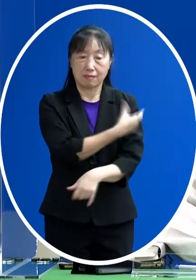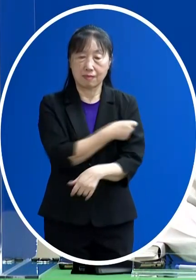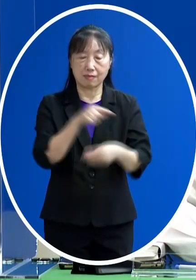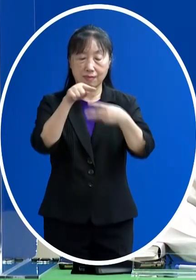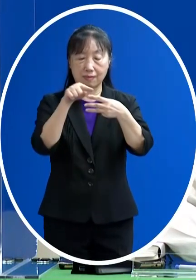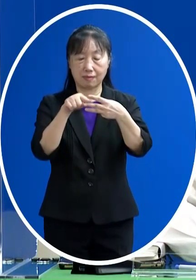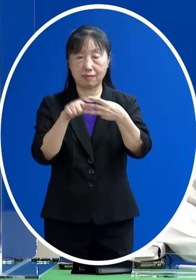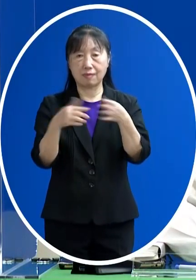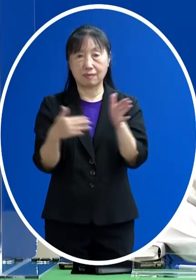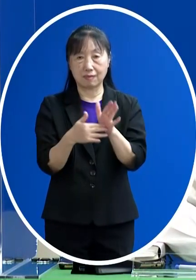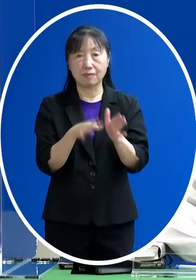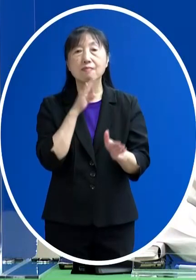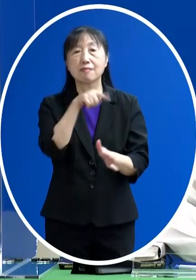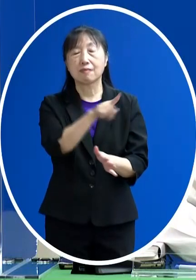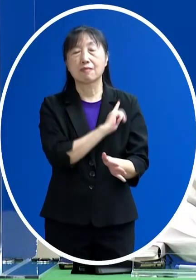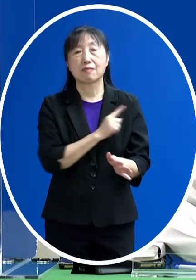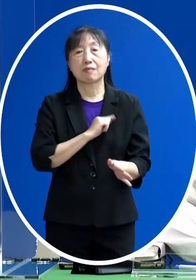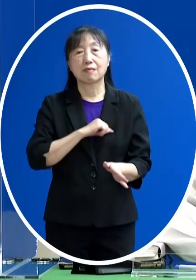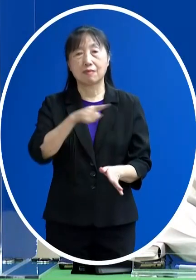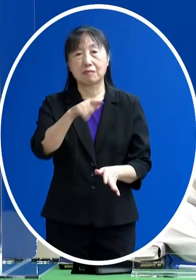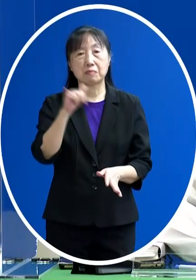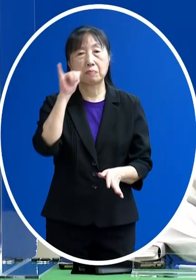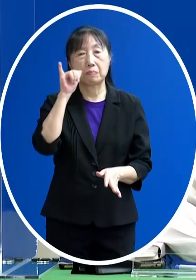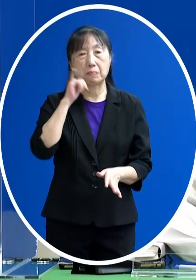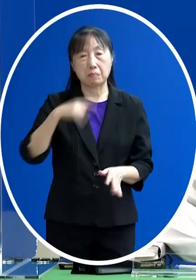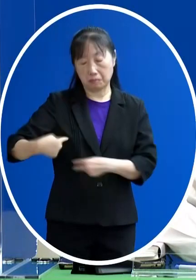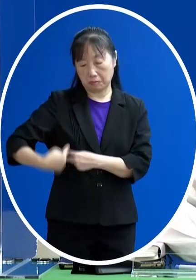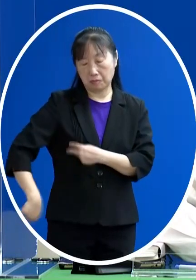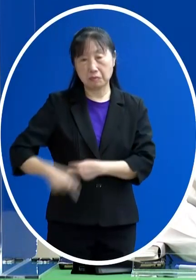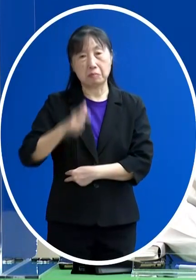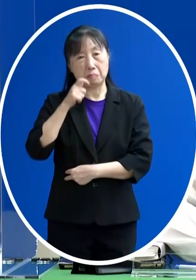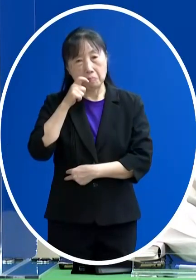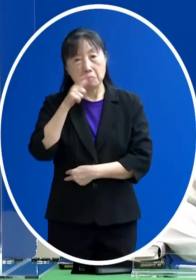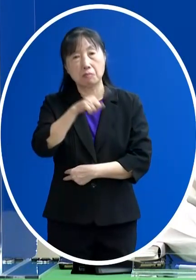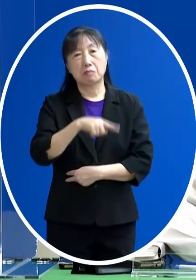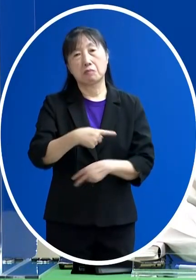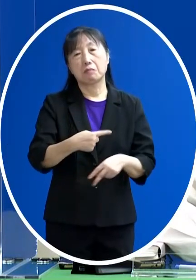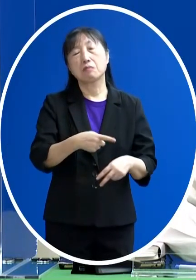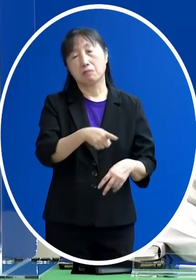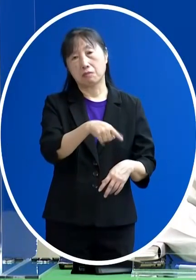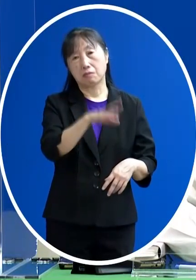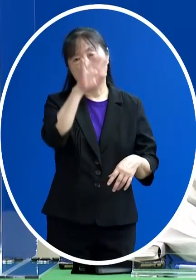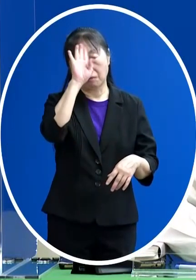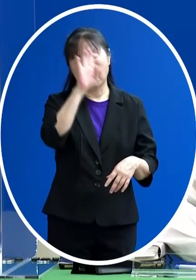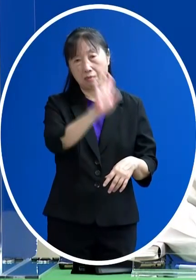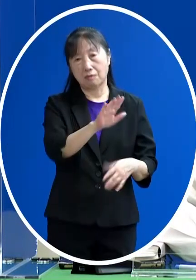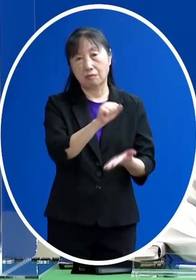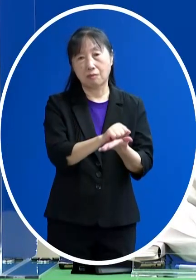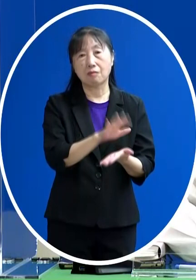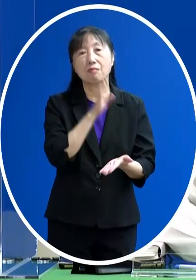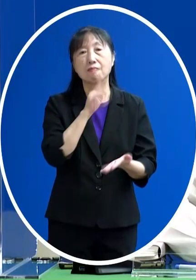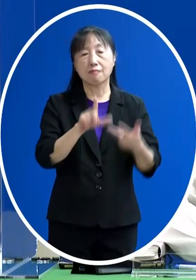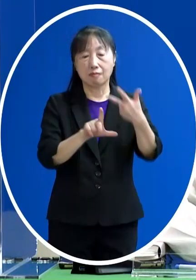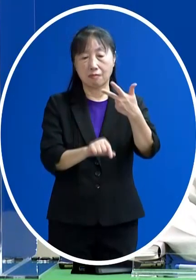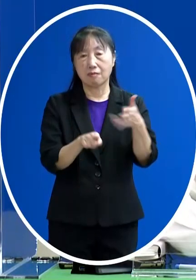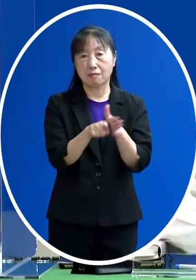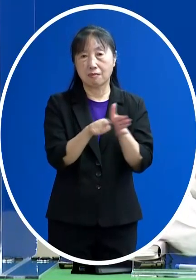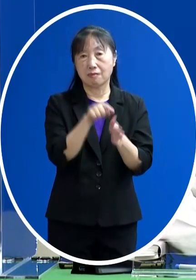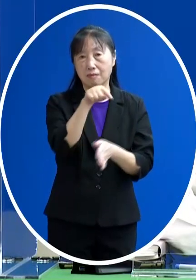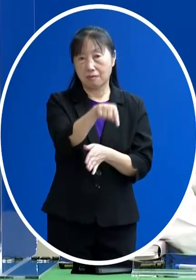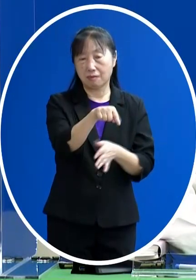苗，本身有酒精性肝硬化病史的一位男性哈。那他其实在7月份开始就陆续有一